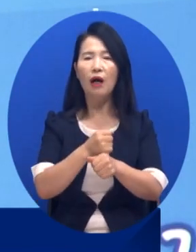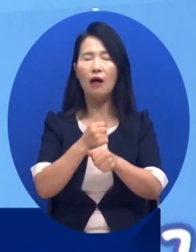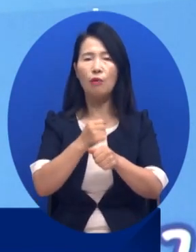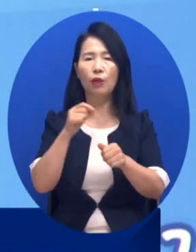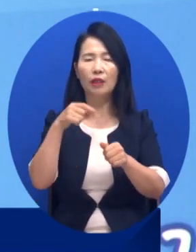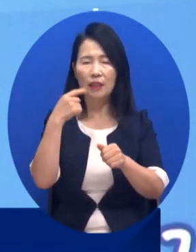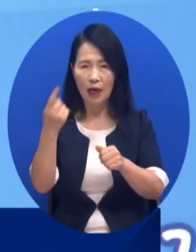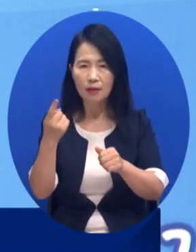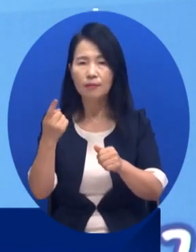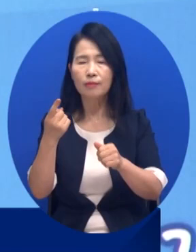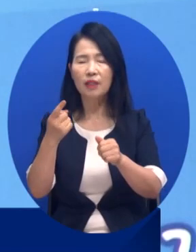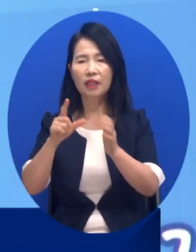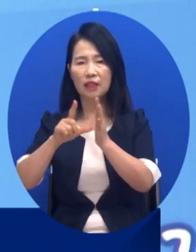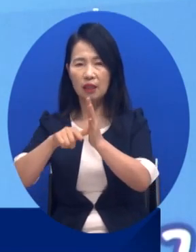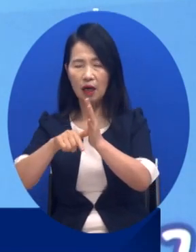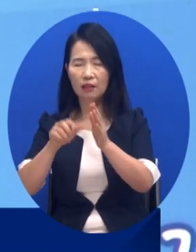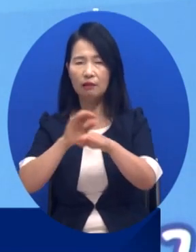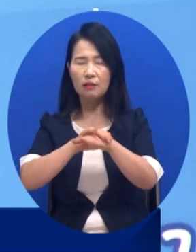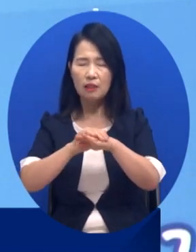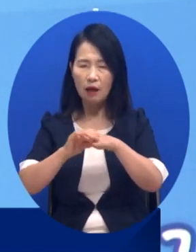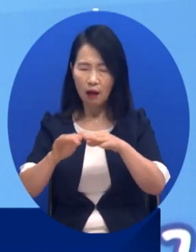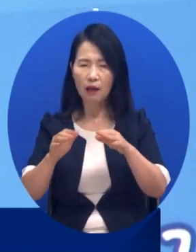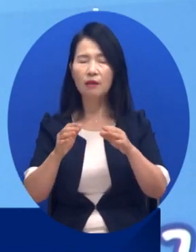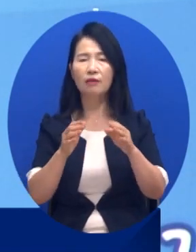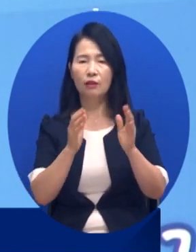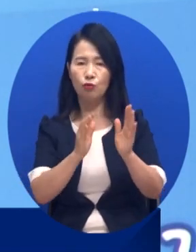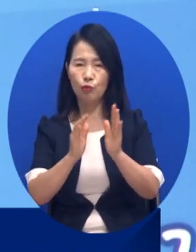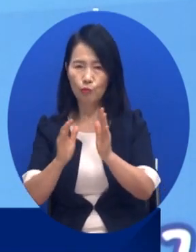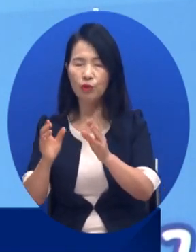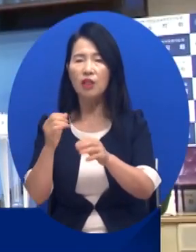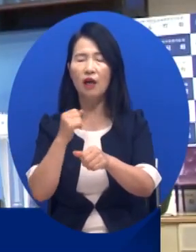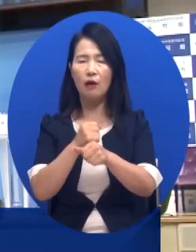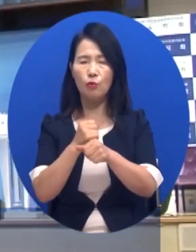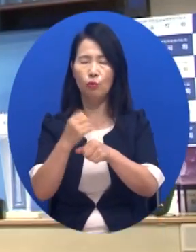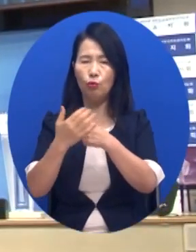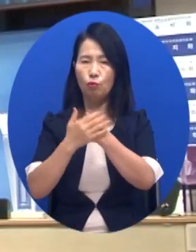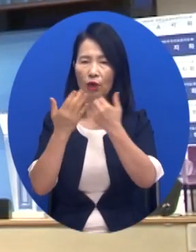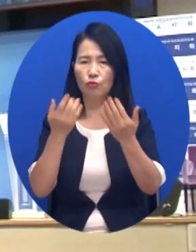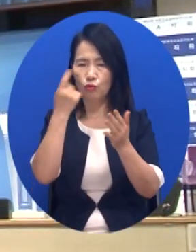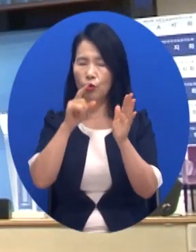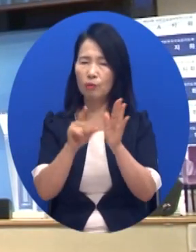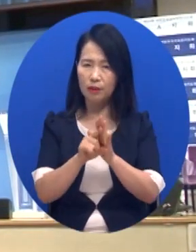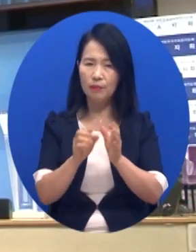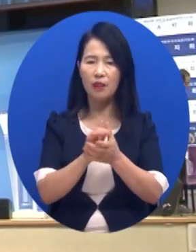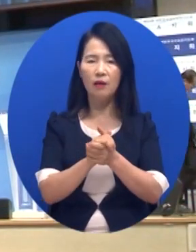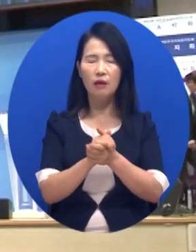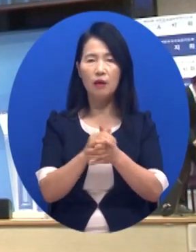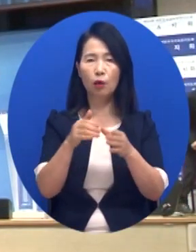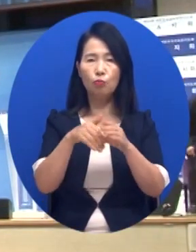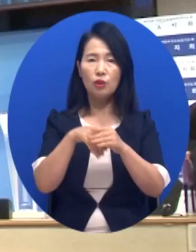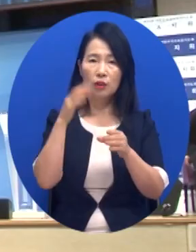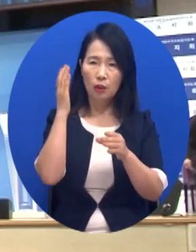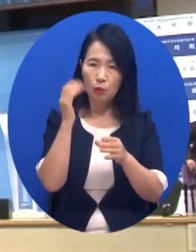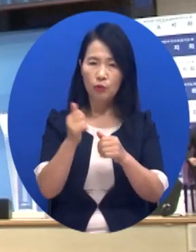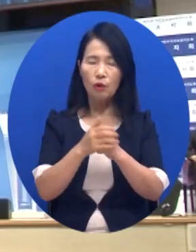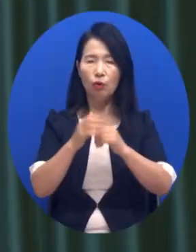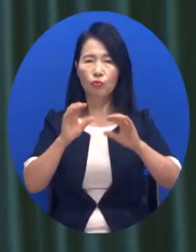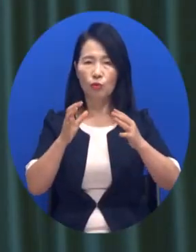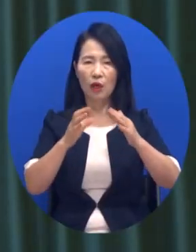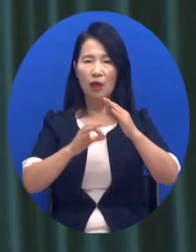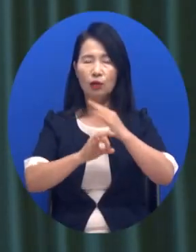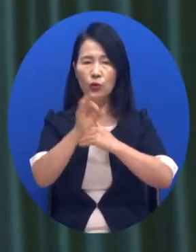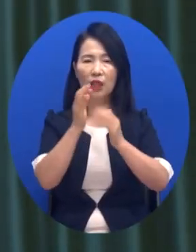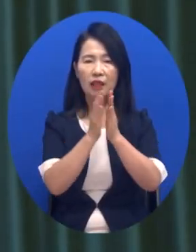국가로 우뚝 설 수 있는 계기를 만들어 주실 것으로 믿습니다. 문재인 대통령은 국가조찬기도회에